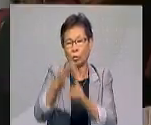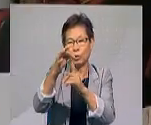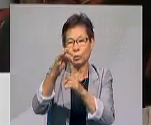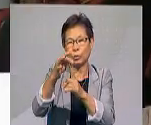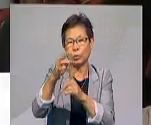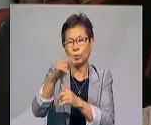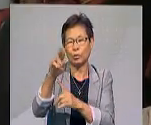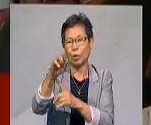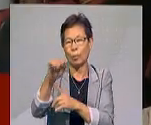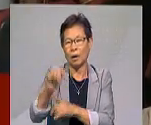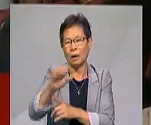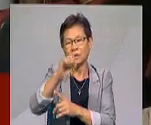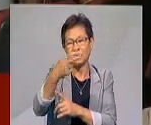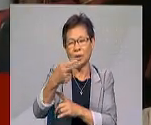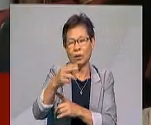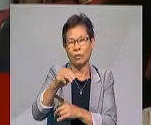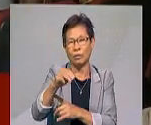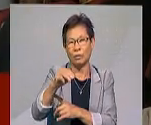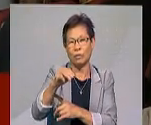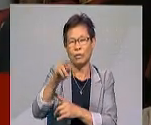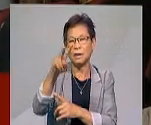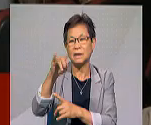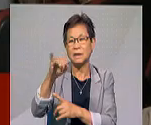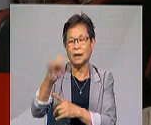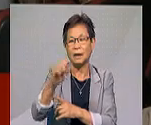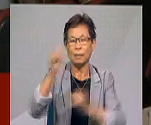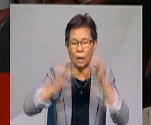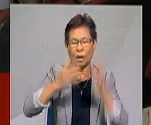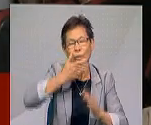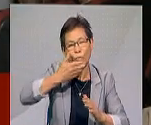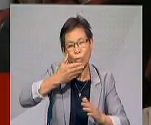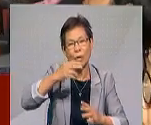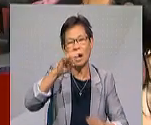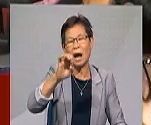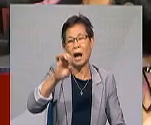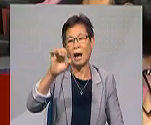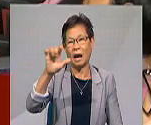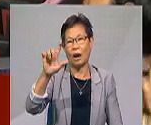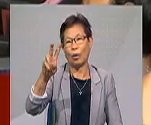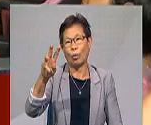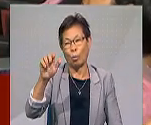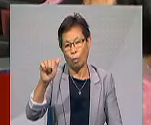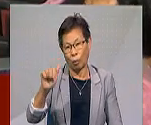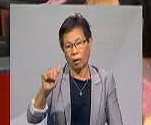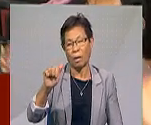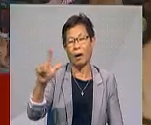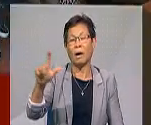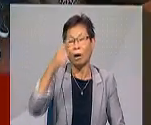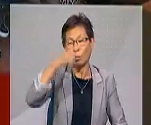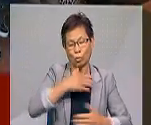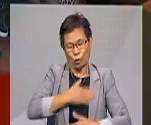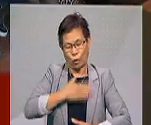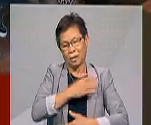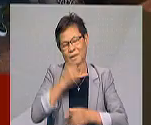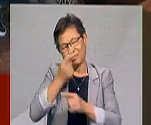Damanhuri, Syam Visa, Jalil Hamid dan pelakon muda berbakat Ewal tidak hanya sekadar hiburan dengan unsur